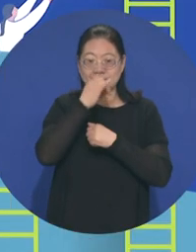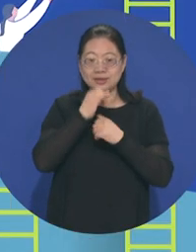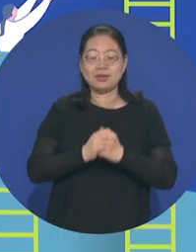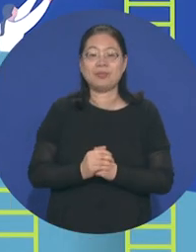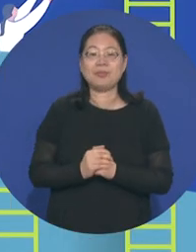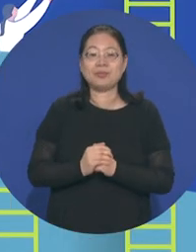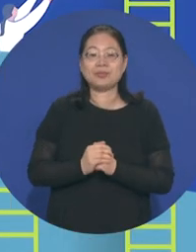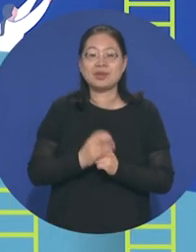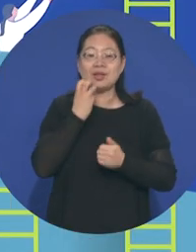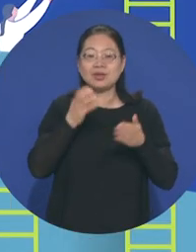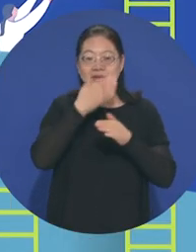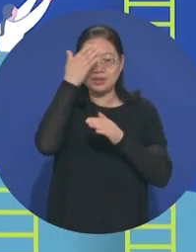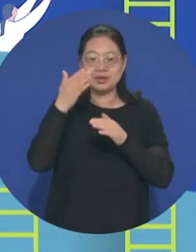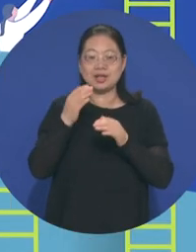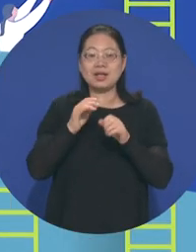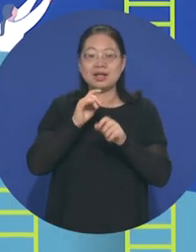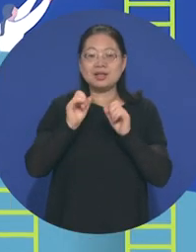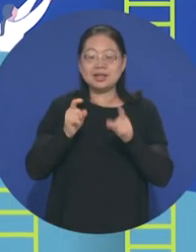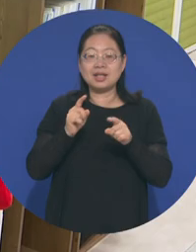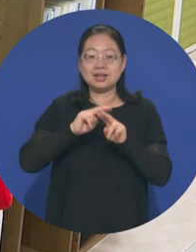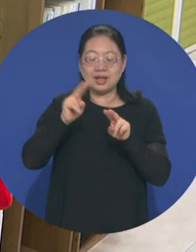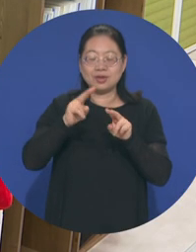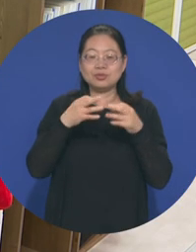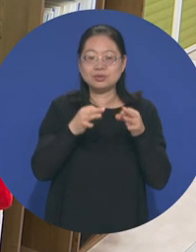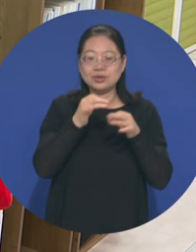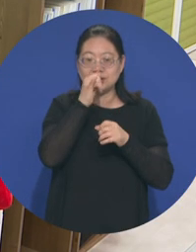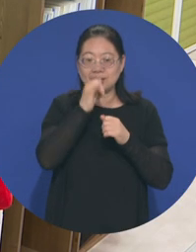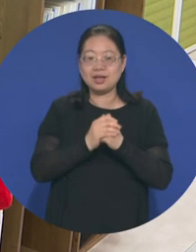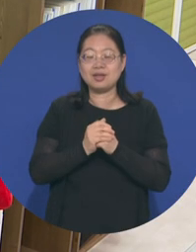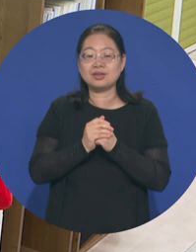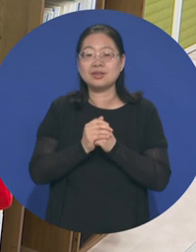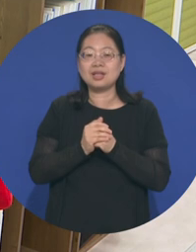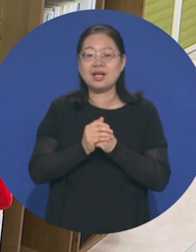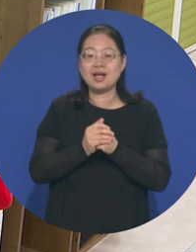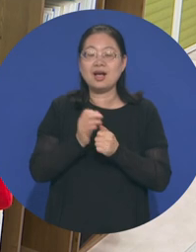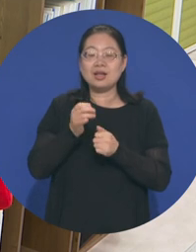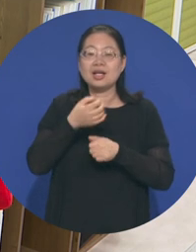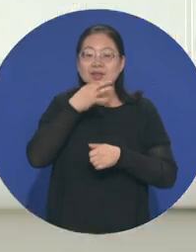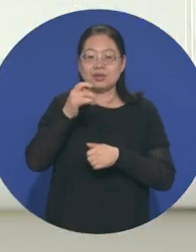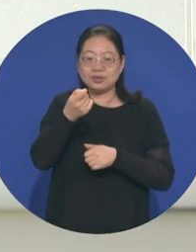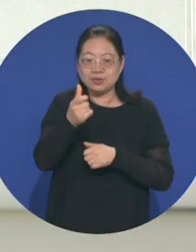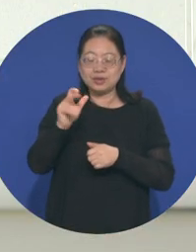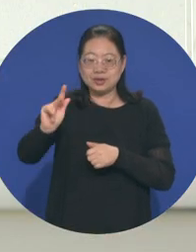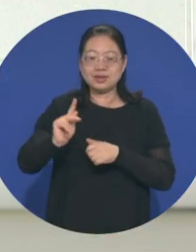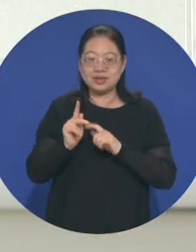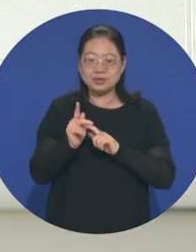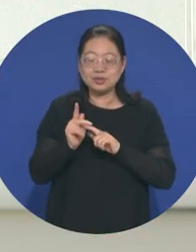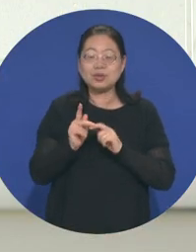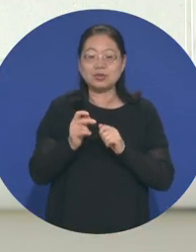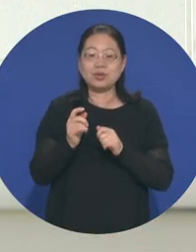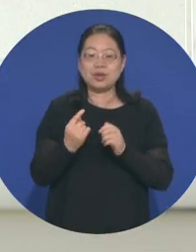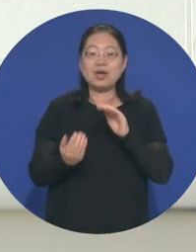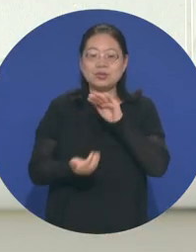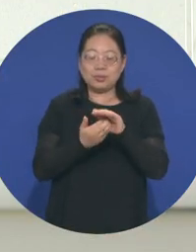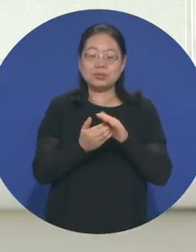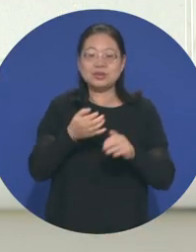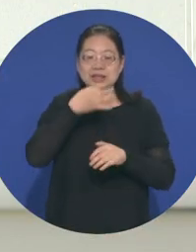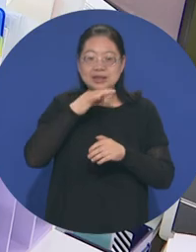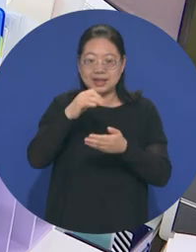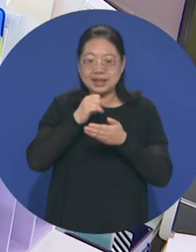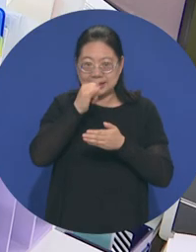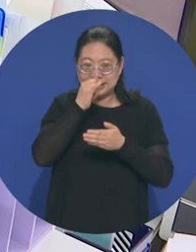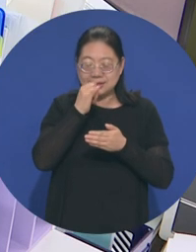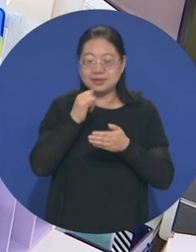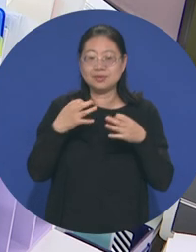빼놓을 수 없습니다. 한 계좌에서 저금리 대출과 우대금리 저축을 이용할 수 있는 금융상품으로 10년간 최대 500만 원을 지원받을